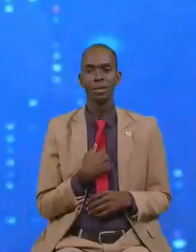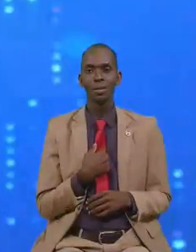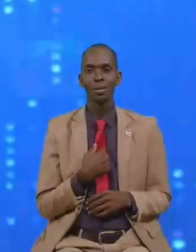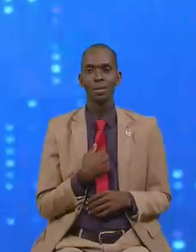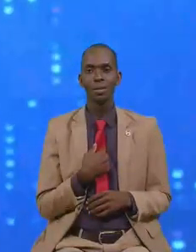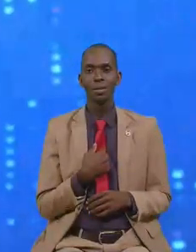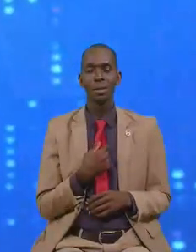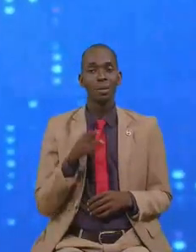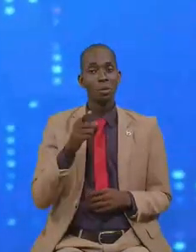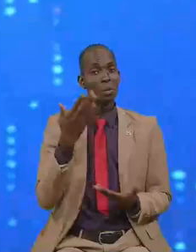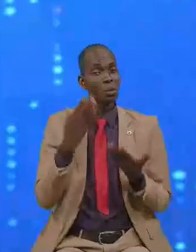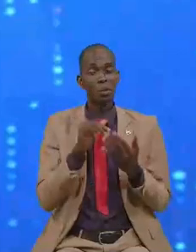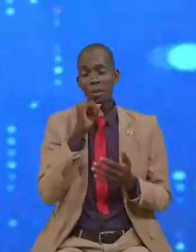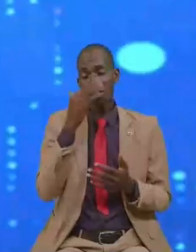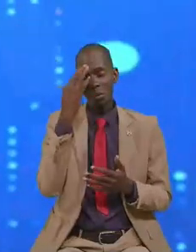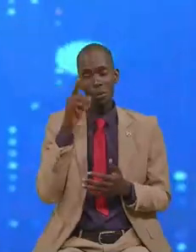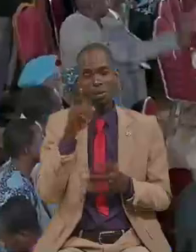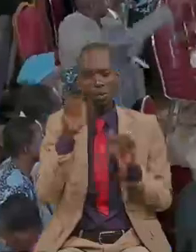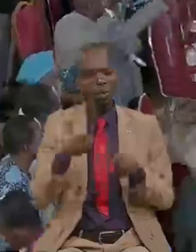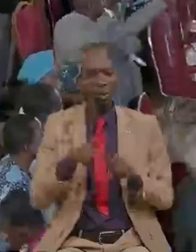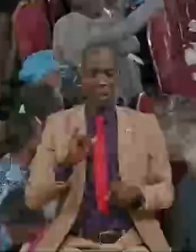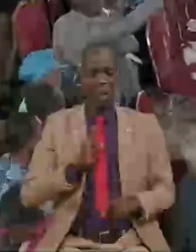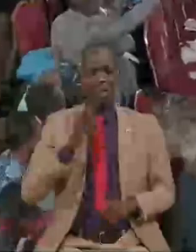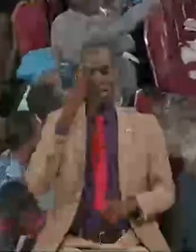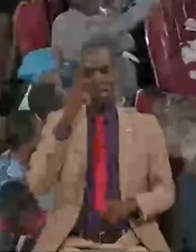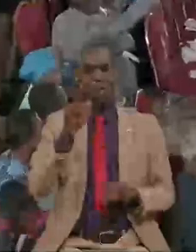Tu peux ne pas savoir que tu peux, mais je sais que tu peux.